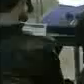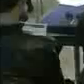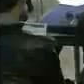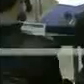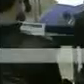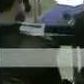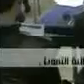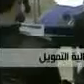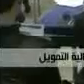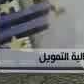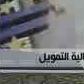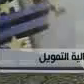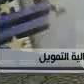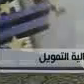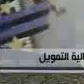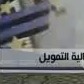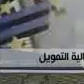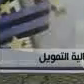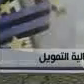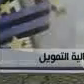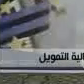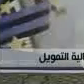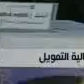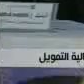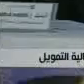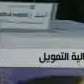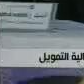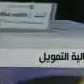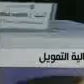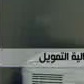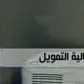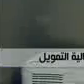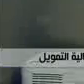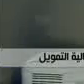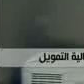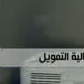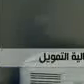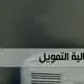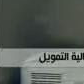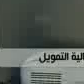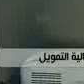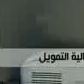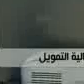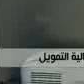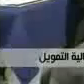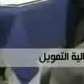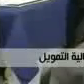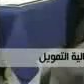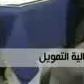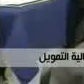علاقة الباعثين الشبان بمنظومات التمويل الوطني إشكال يعرقل أحلام الشباب ومشاريعهم.